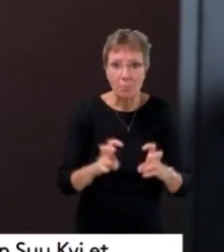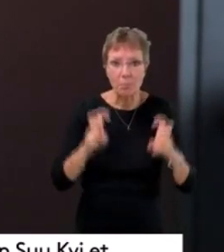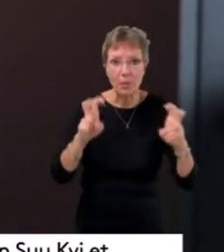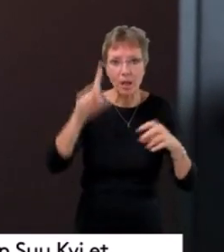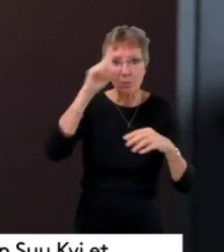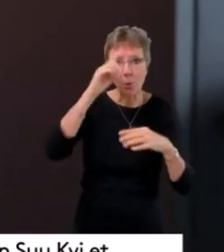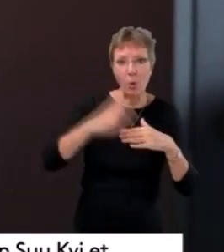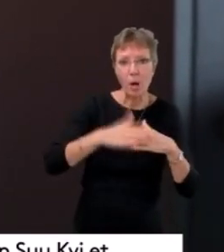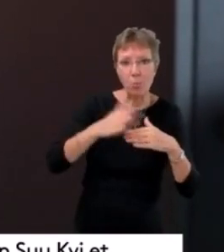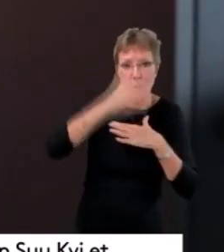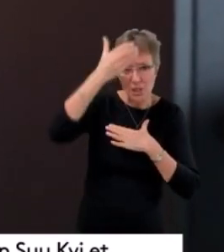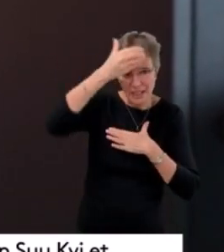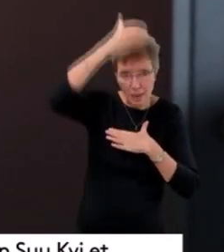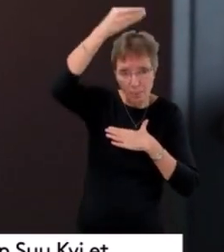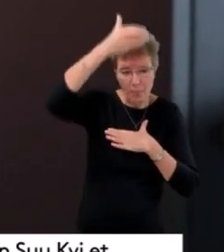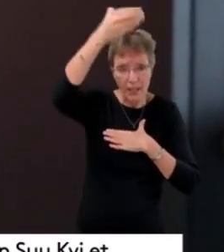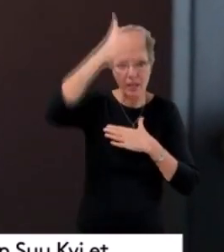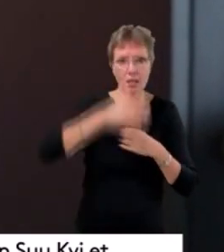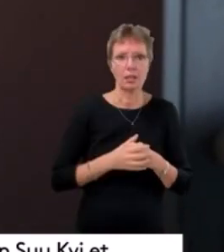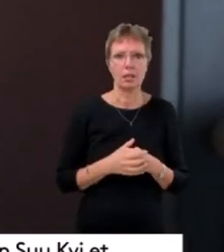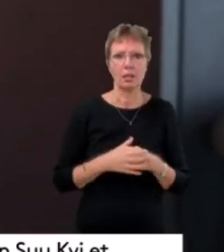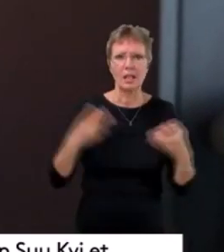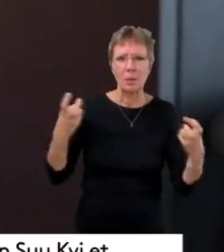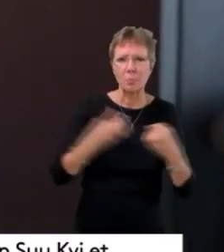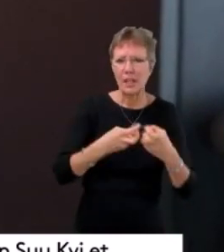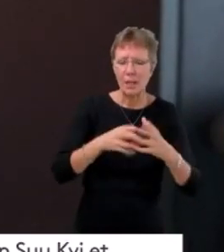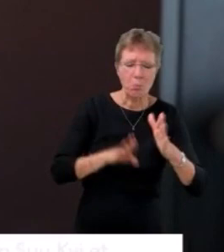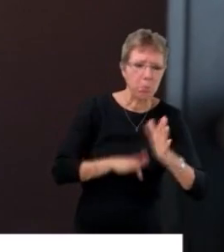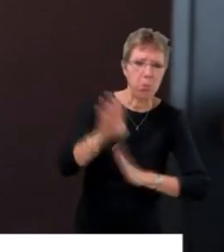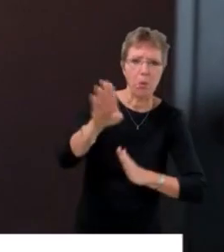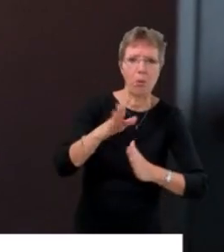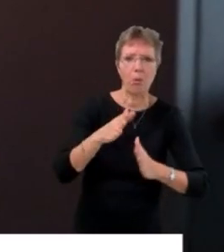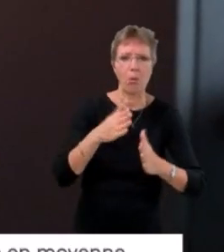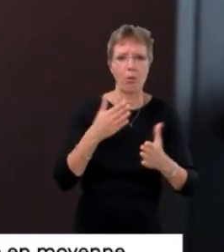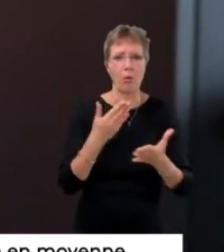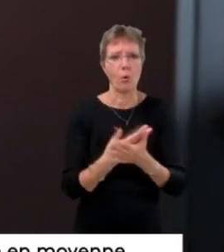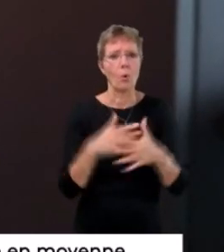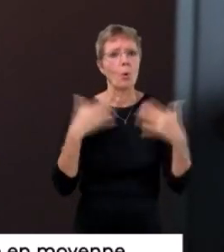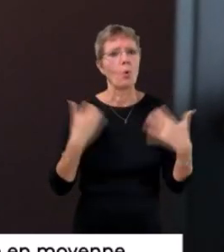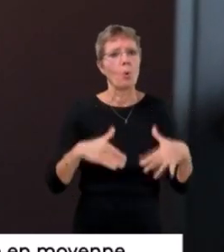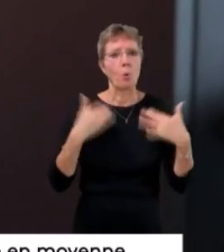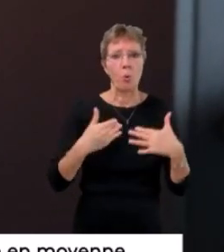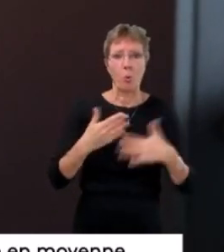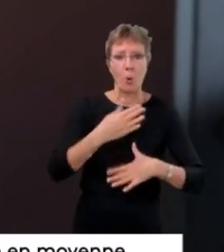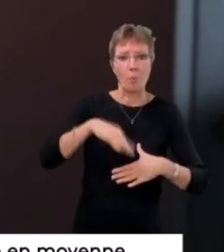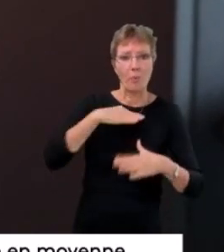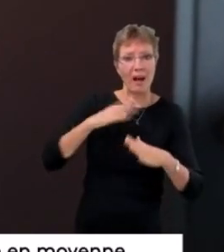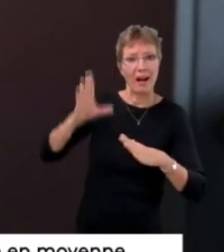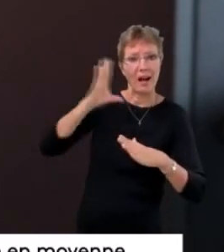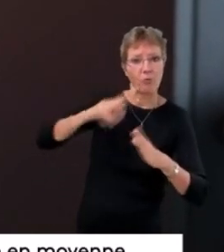périphérie de Quimper, parce que bah, les prix ont explosé là, de l'immobilier suite au confinement. Et,